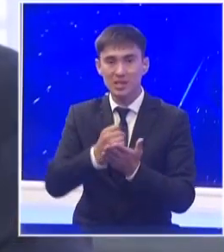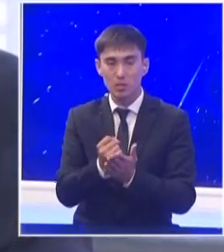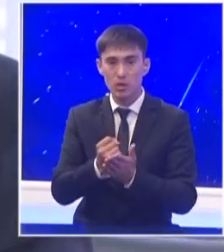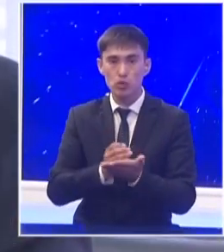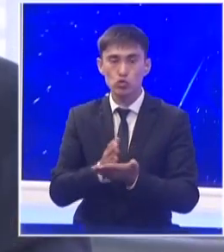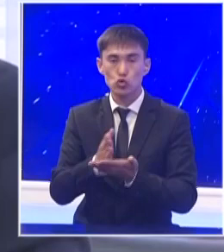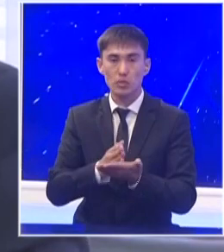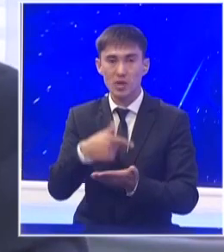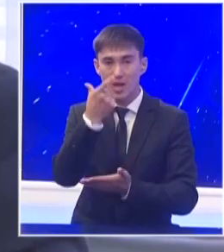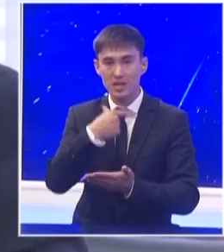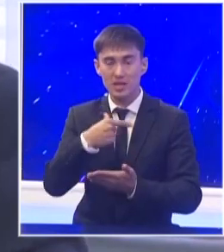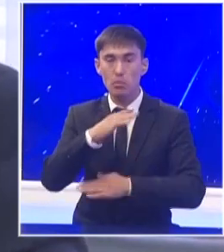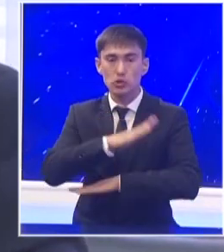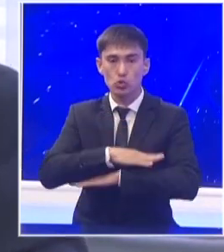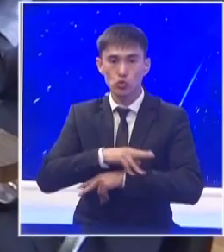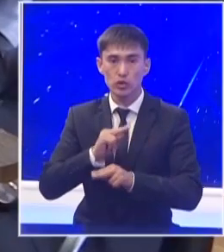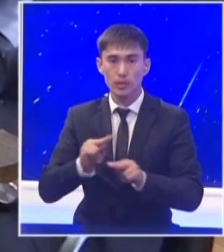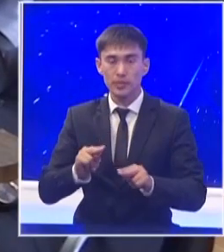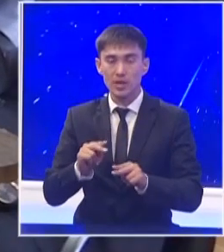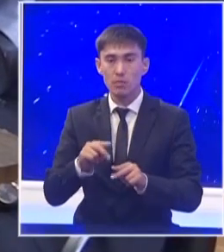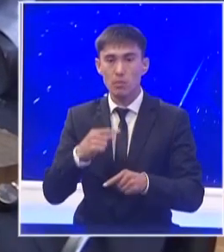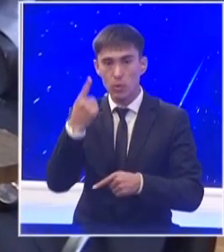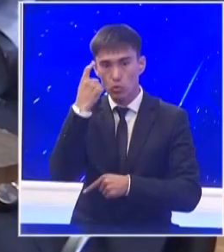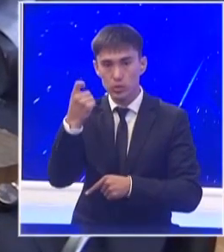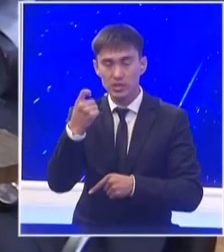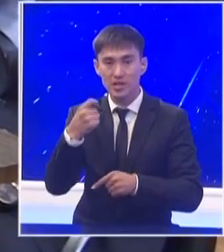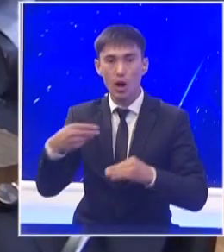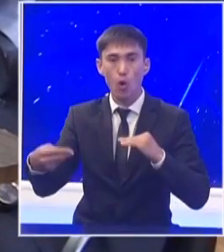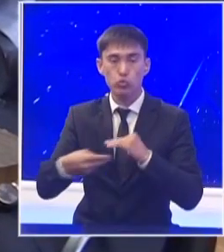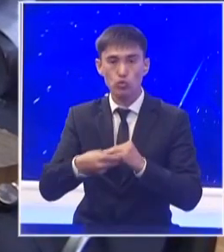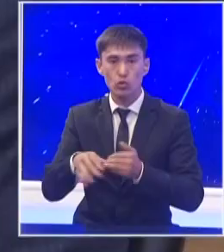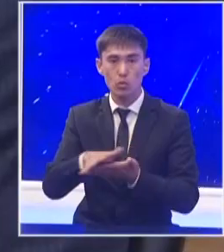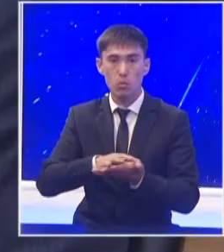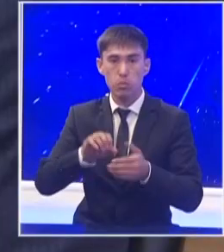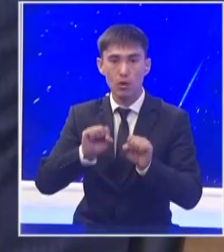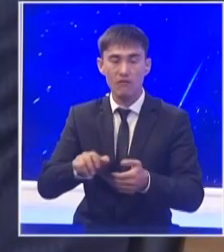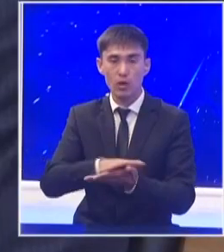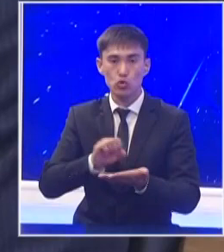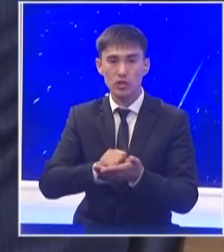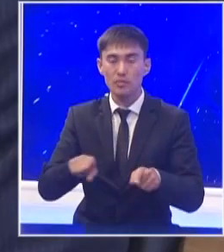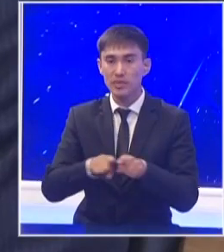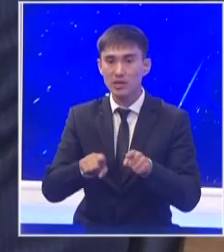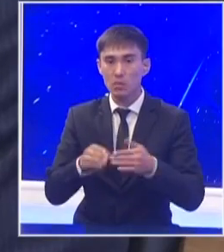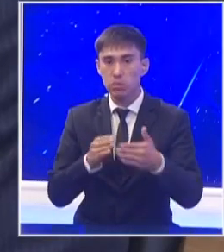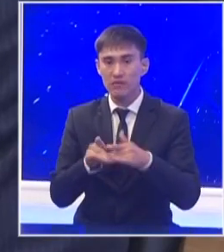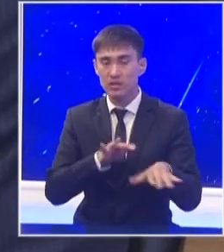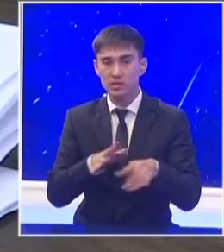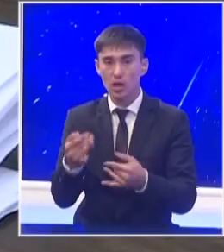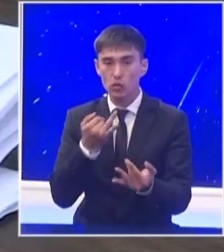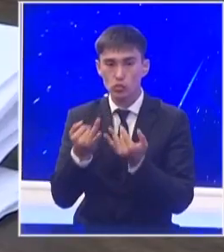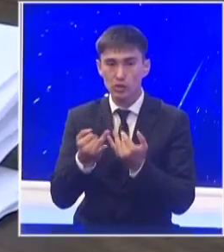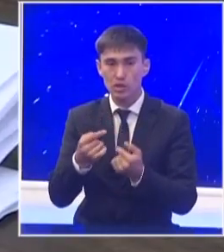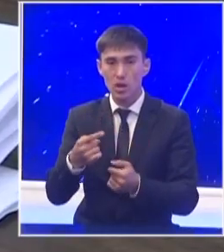на закрепление служебной этики за сотрудниками, предупреждения по коррупционным правонарушениям, а также профилактические